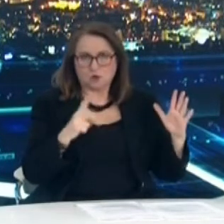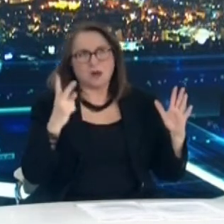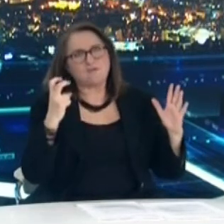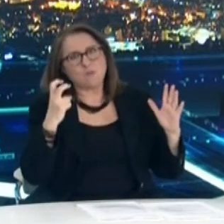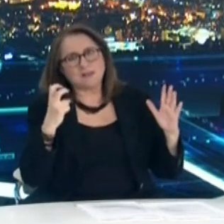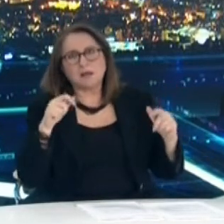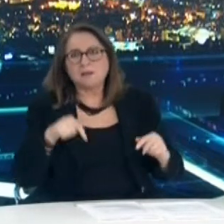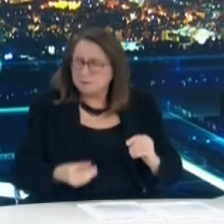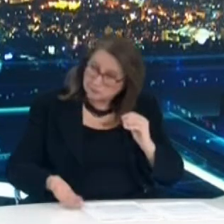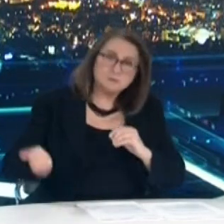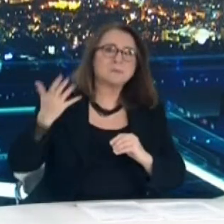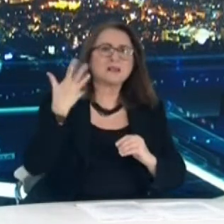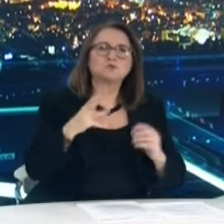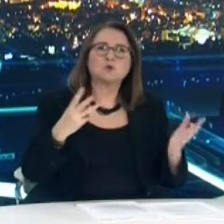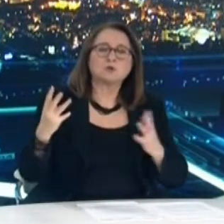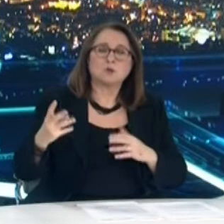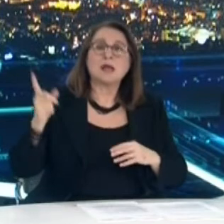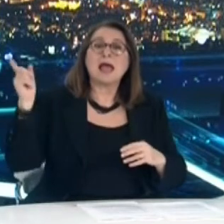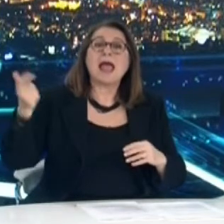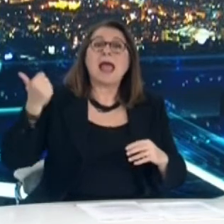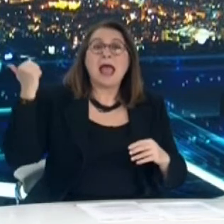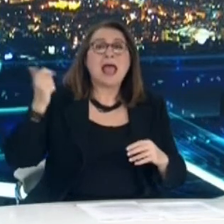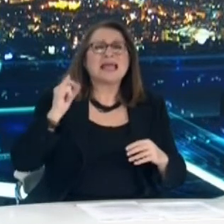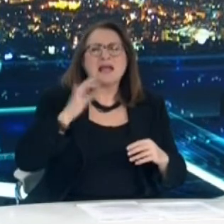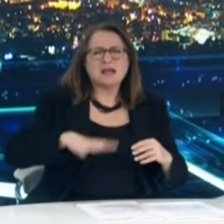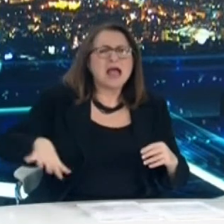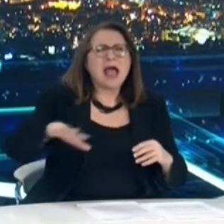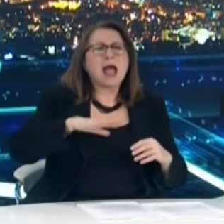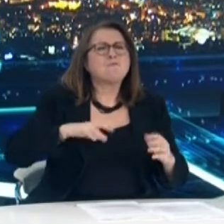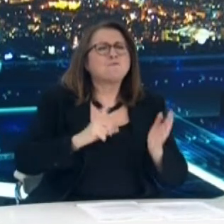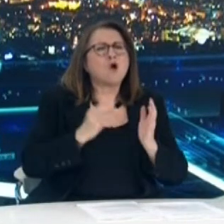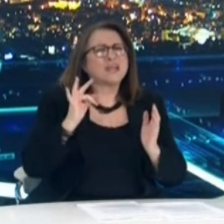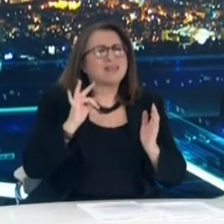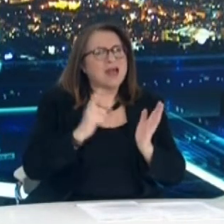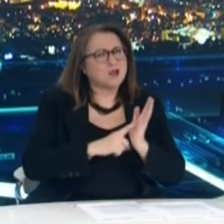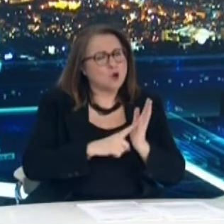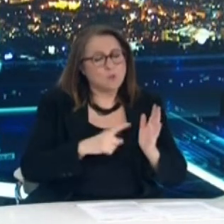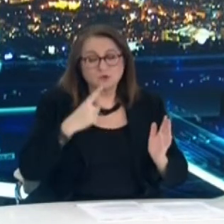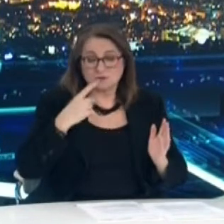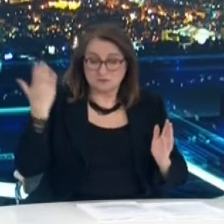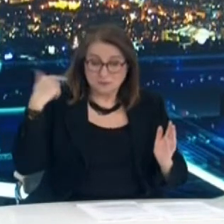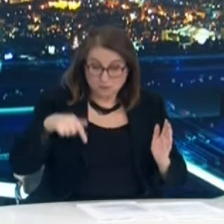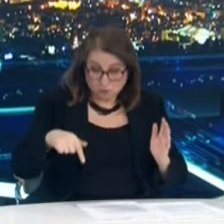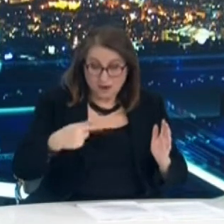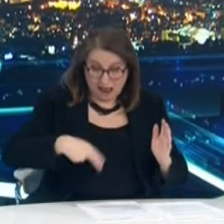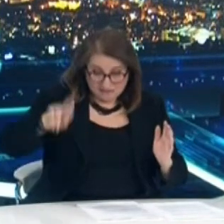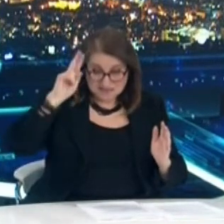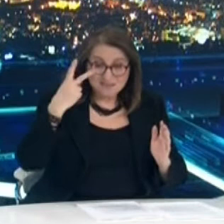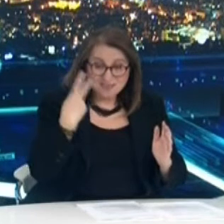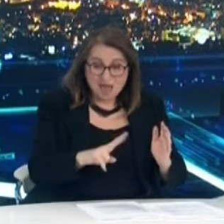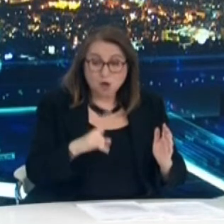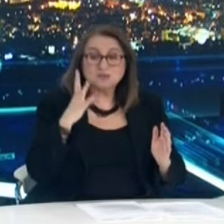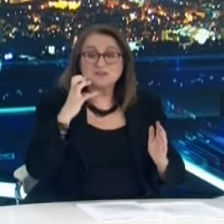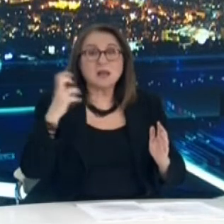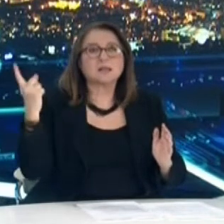στις 27 Φεβρουαρίου σε 59 χθες, ενώ το εβδομαδιαίο ποσοστό αύξηση έχει φτάσει στο 240%. Την ίδια στιγμή